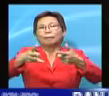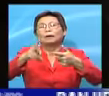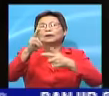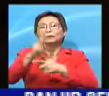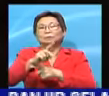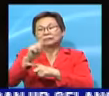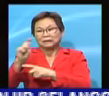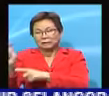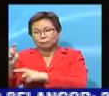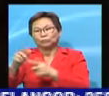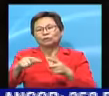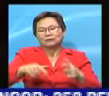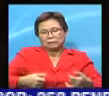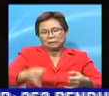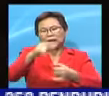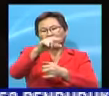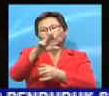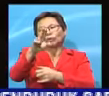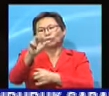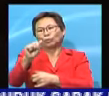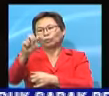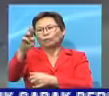dua arah timur dan jalan gua musang Kuala kerai